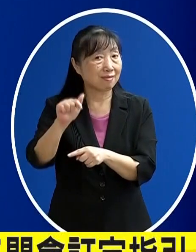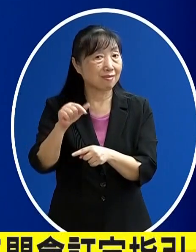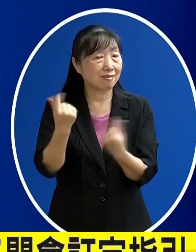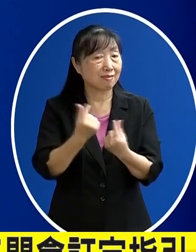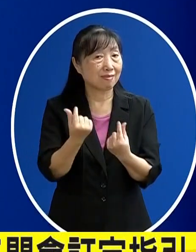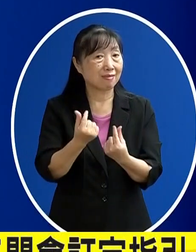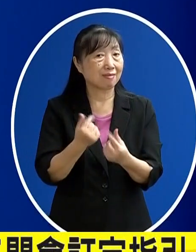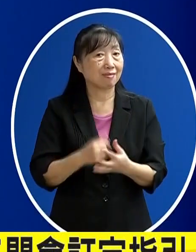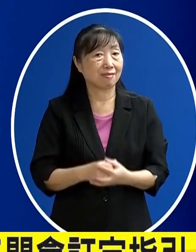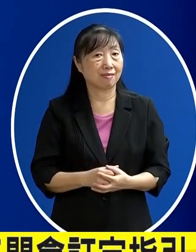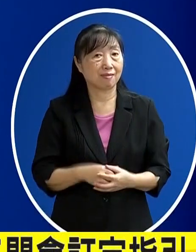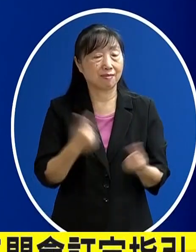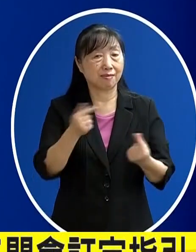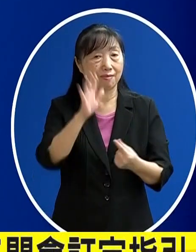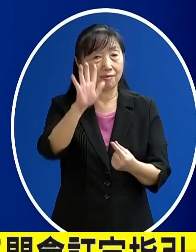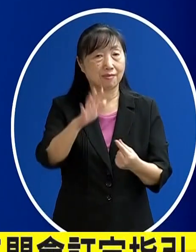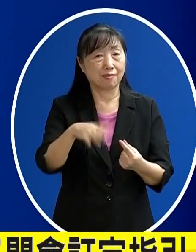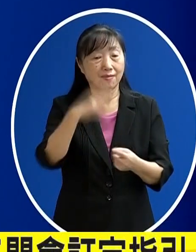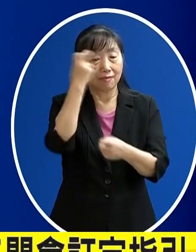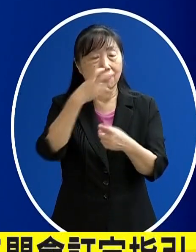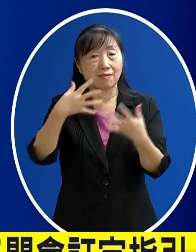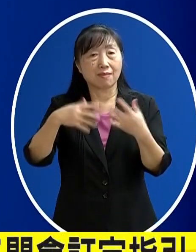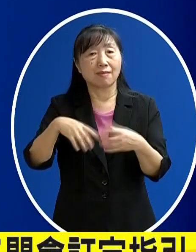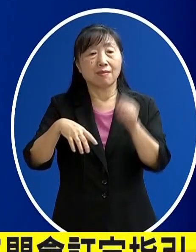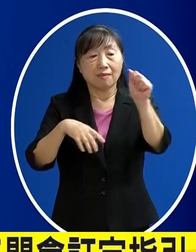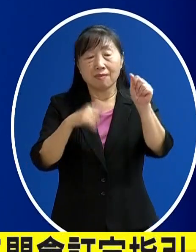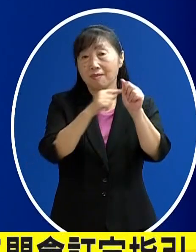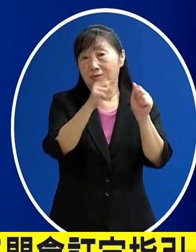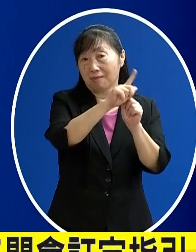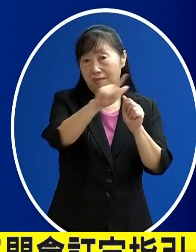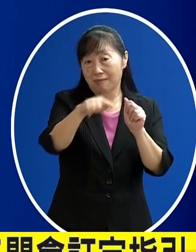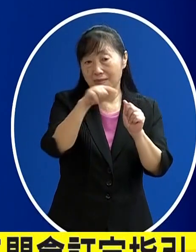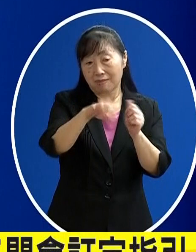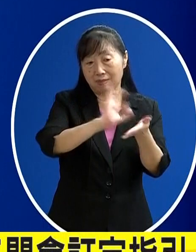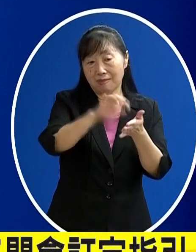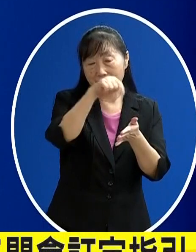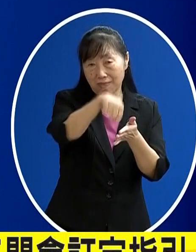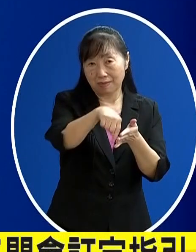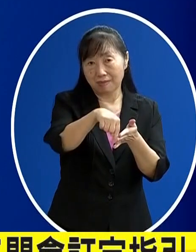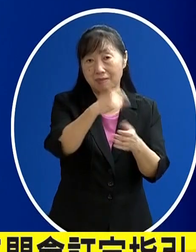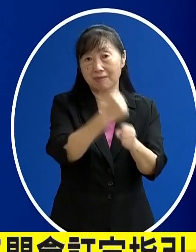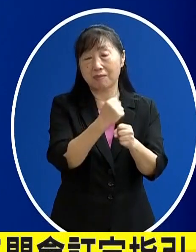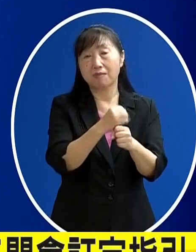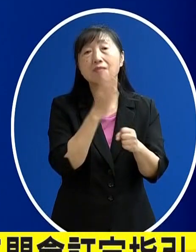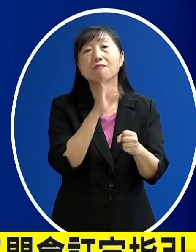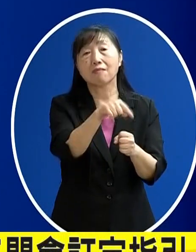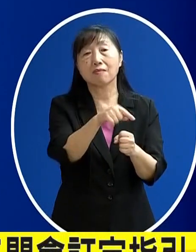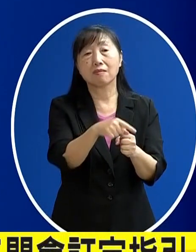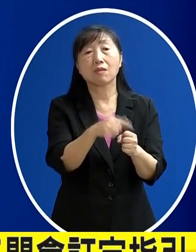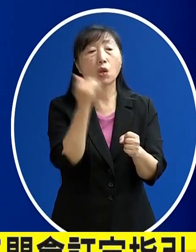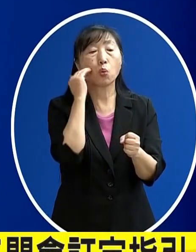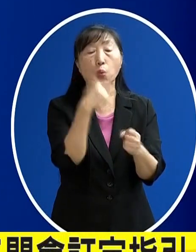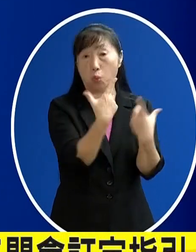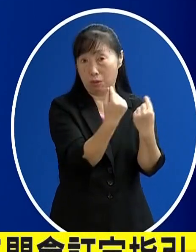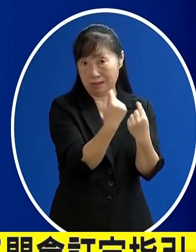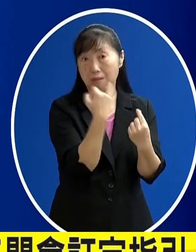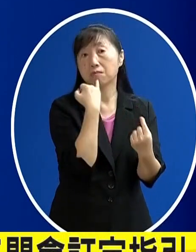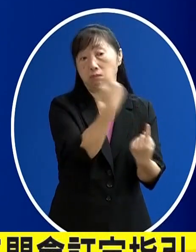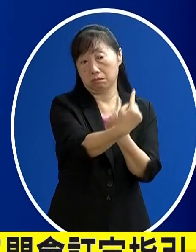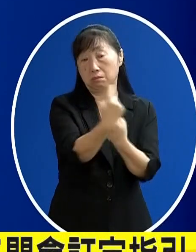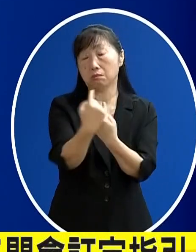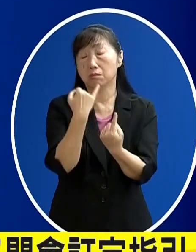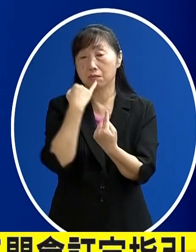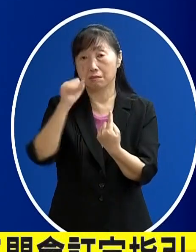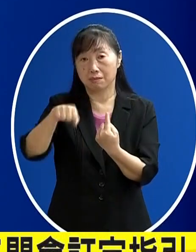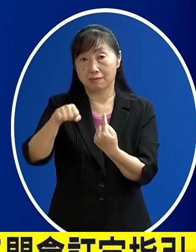边提到是某一个检验机构用一个 A 厂牌在做的检验，所以它的单位都一致，可以互相做比较哈。但还要